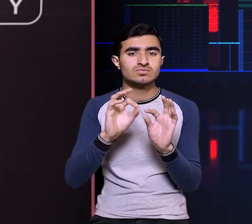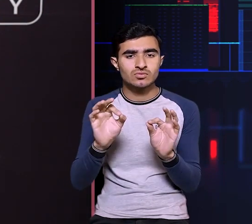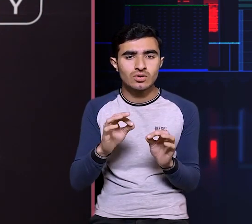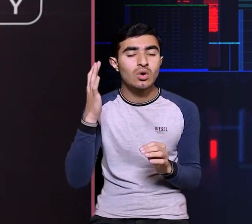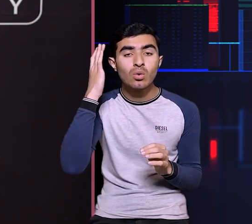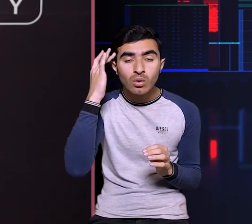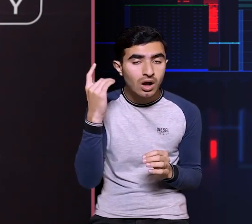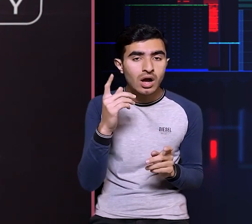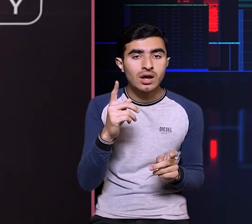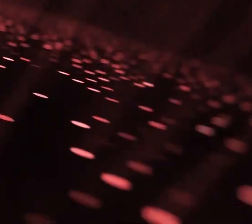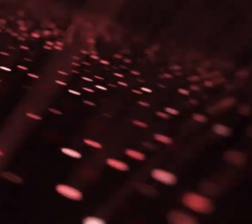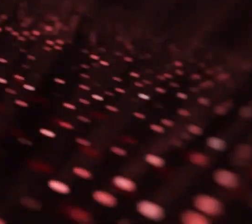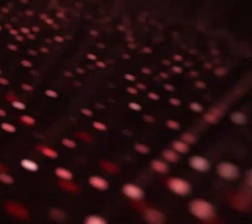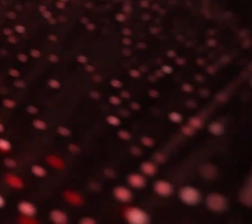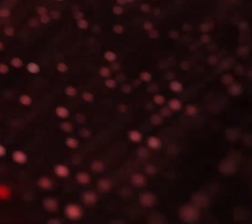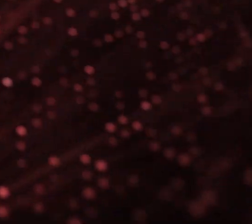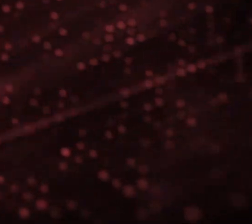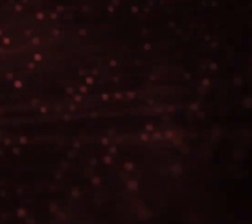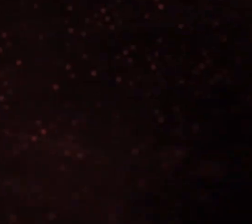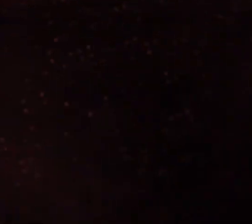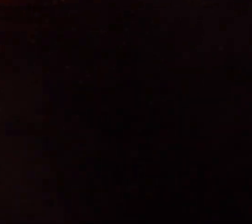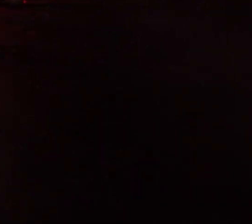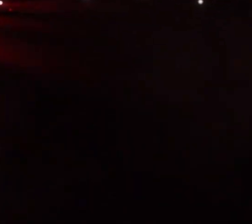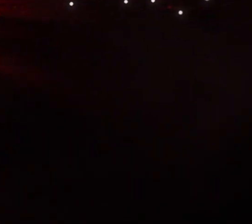bottlenecks, what is the problem with them.